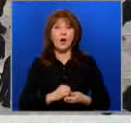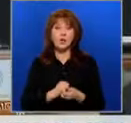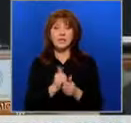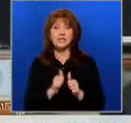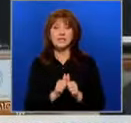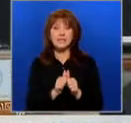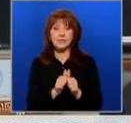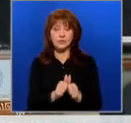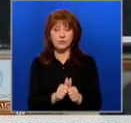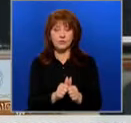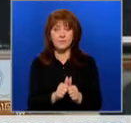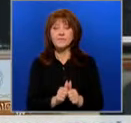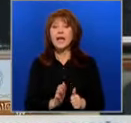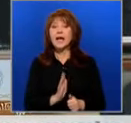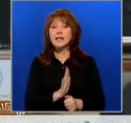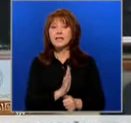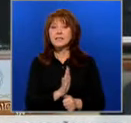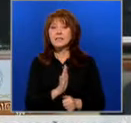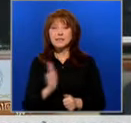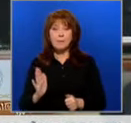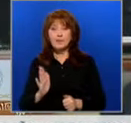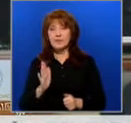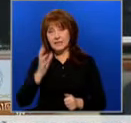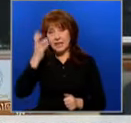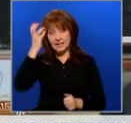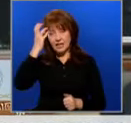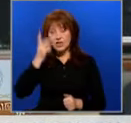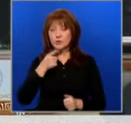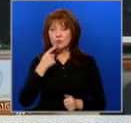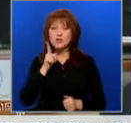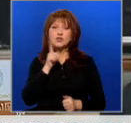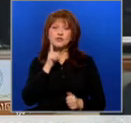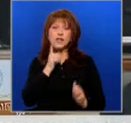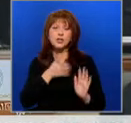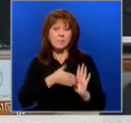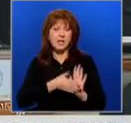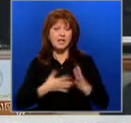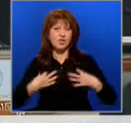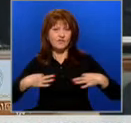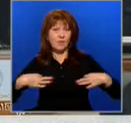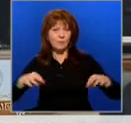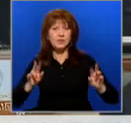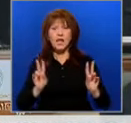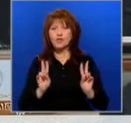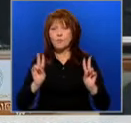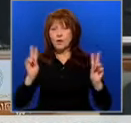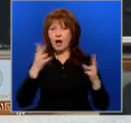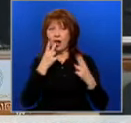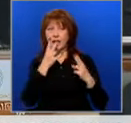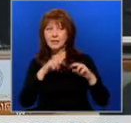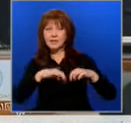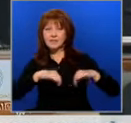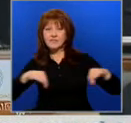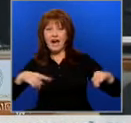сътрудничество. Западните държави, които непрекъснато говорят за човешки права, свободи и демокрация, гледат от дистанция